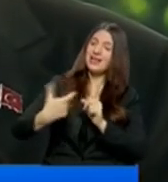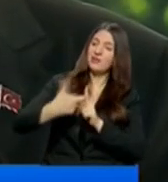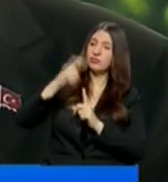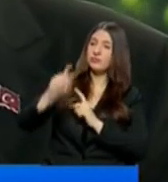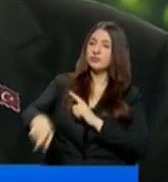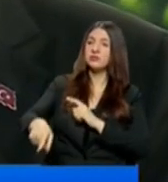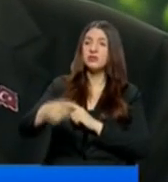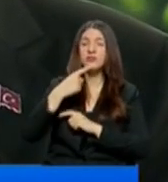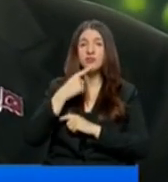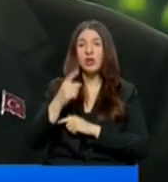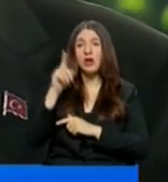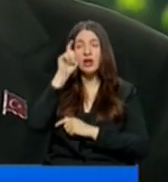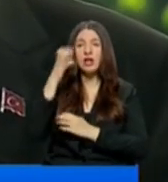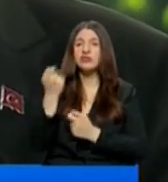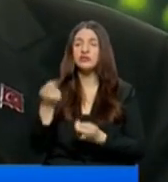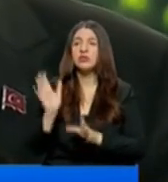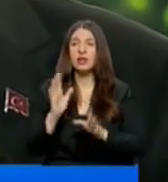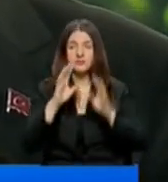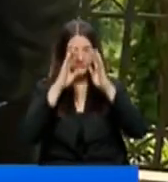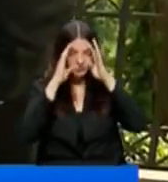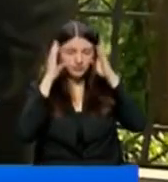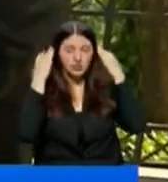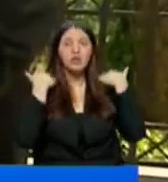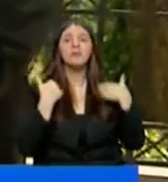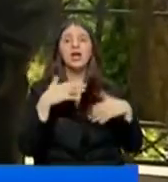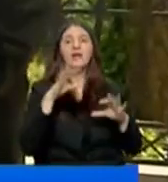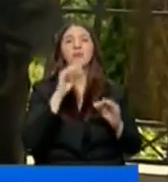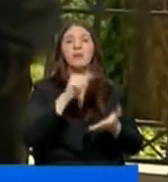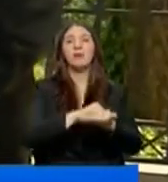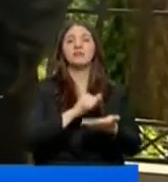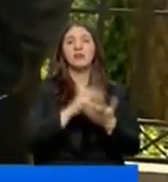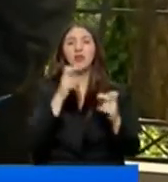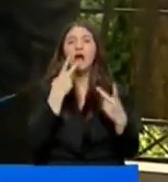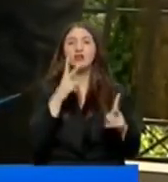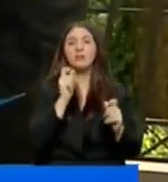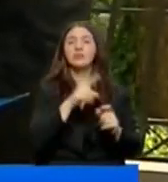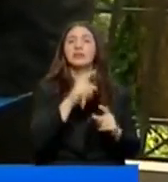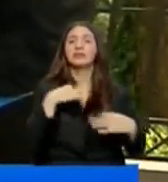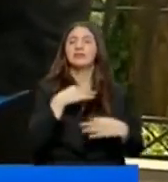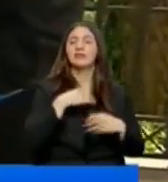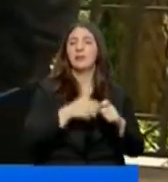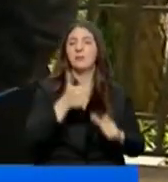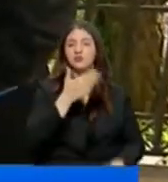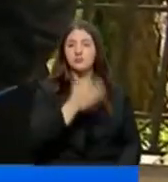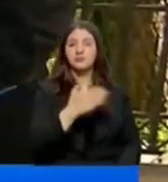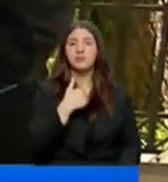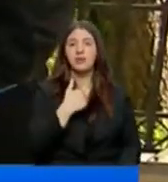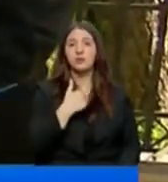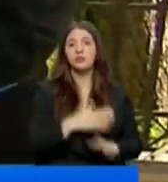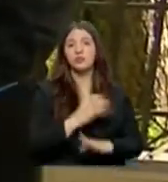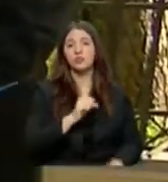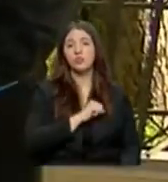savun diyor. Akıl alacak bir peki. Şey. Evet. Şimdi efendim bugün hazır sözü basından açmışken Sayın Genel Başkan, benim de